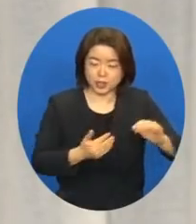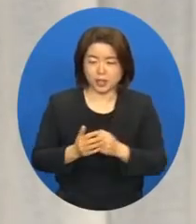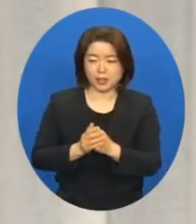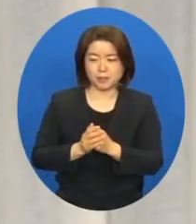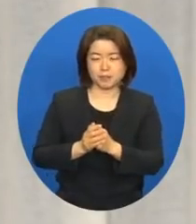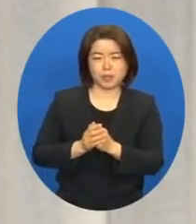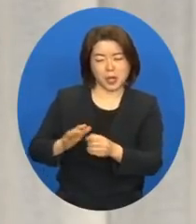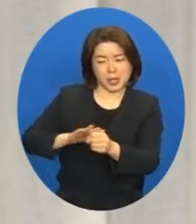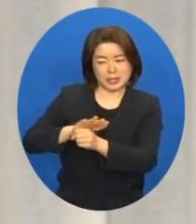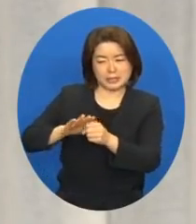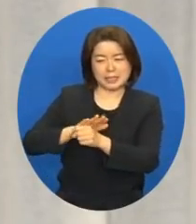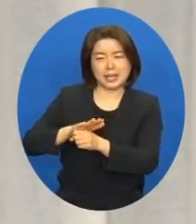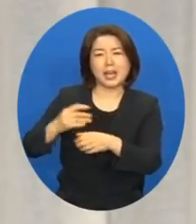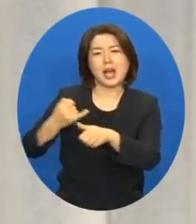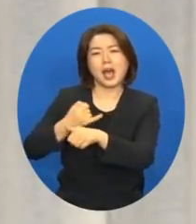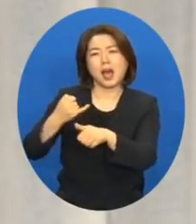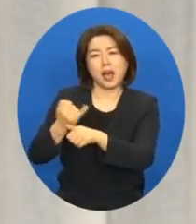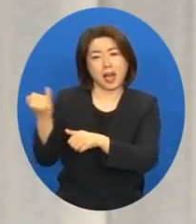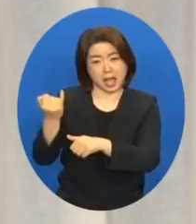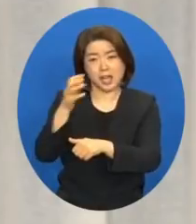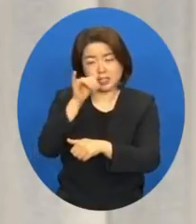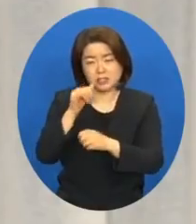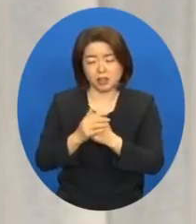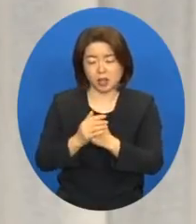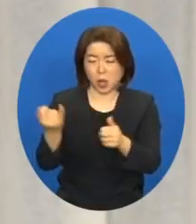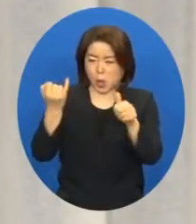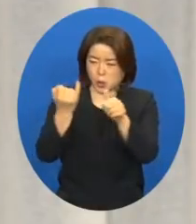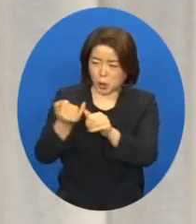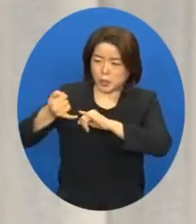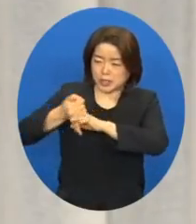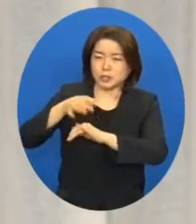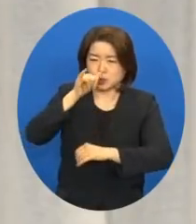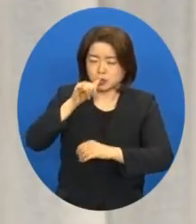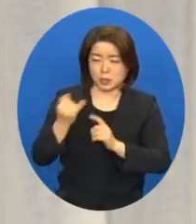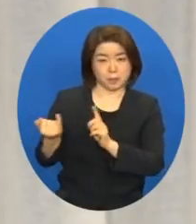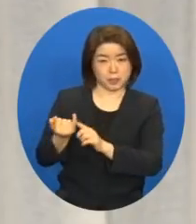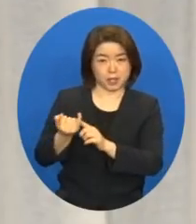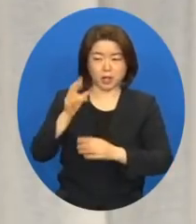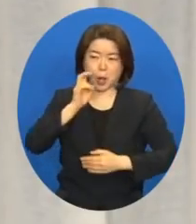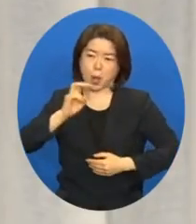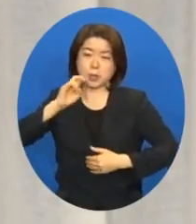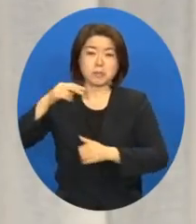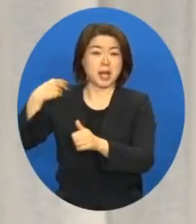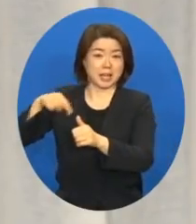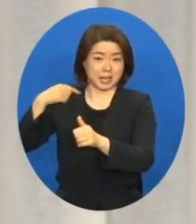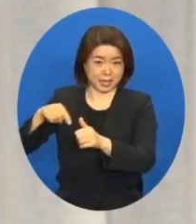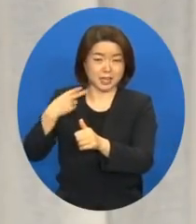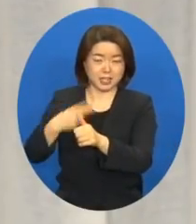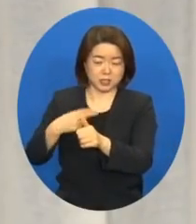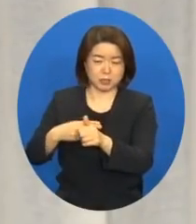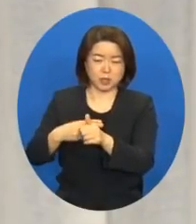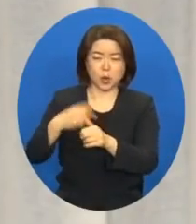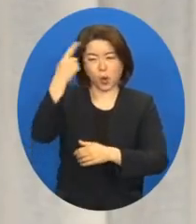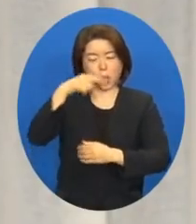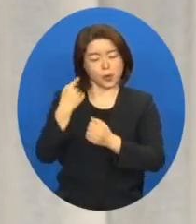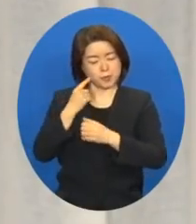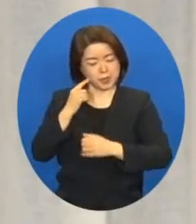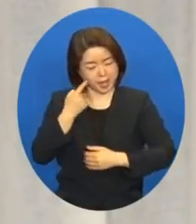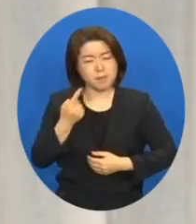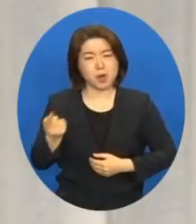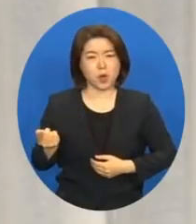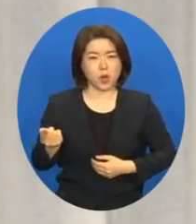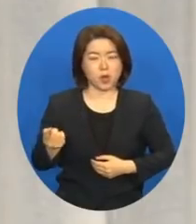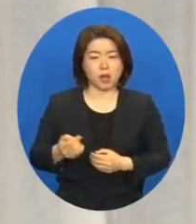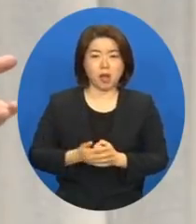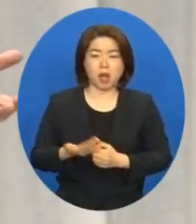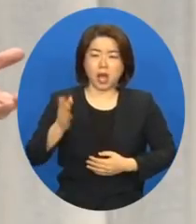서로 결혼을 약속했었어요. 그는 음악 교사였고 아주 미모의 여인이었습니다. 그런데 그는